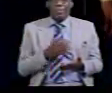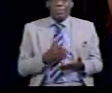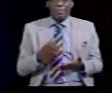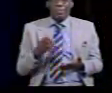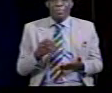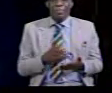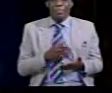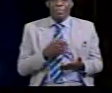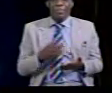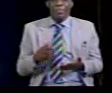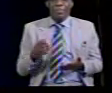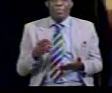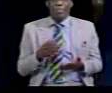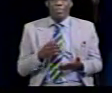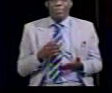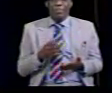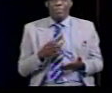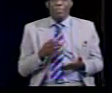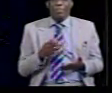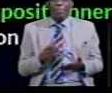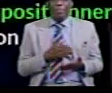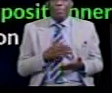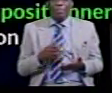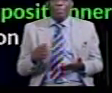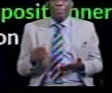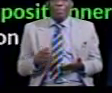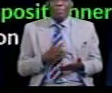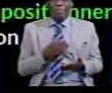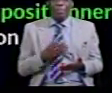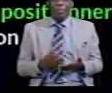va m'arranger, il va me